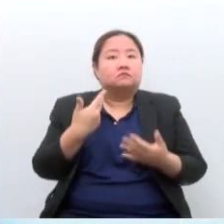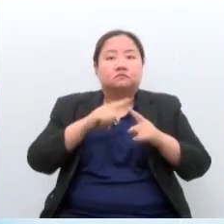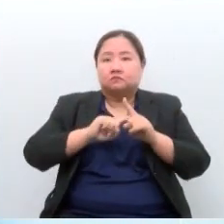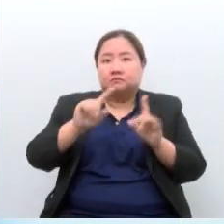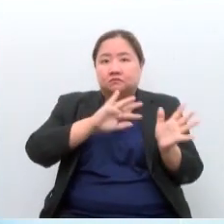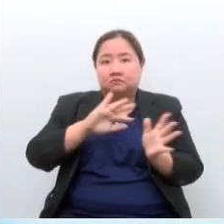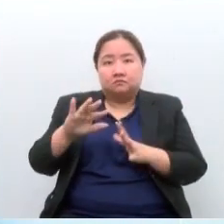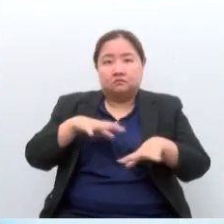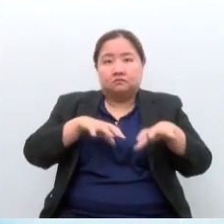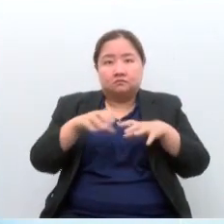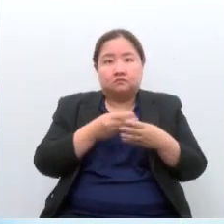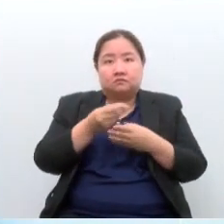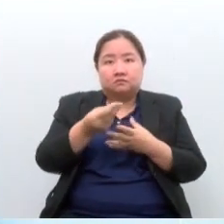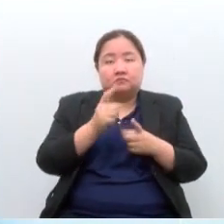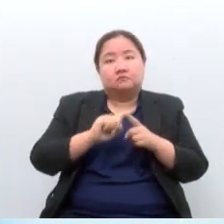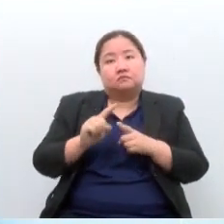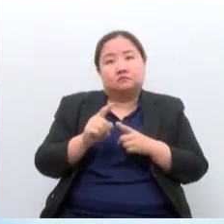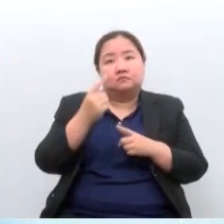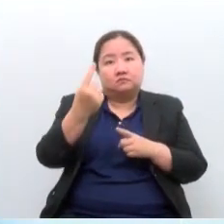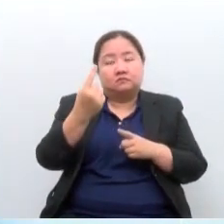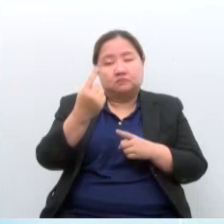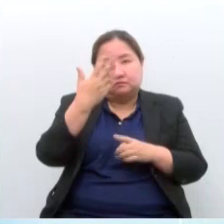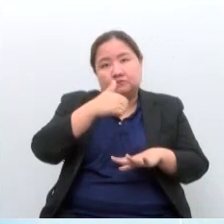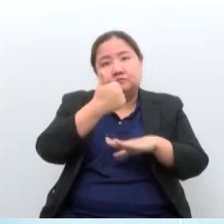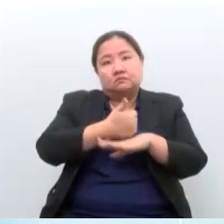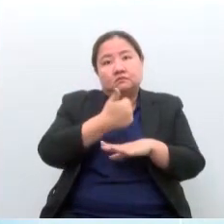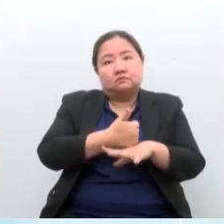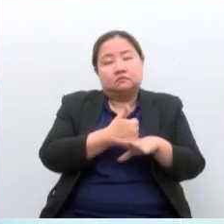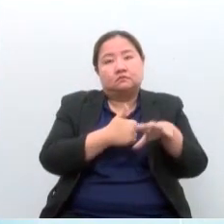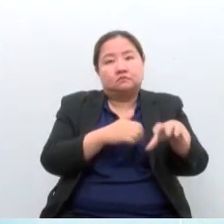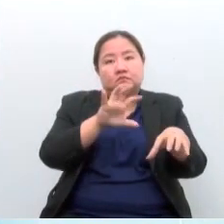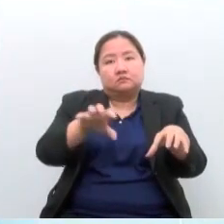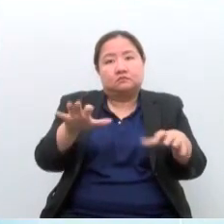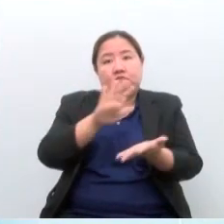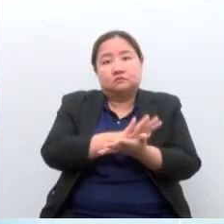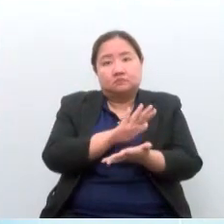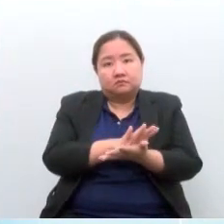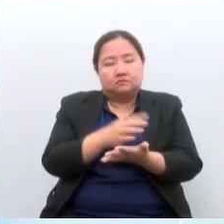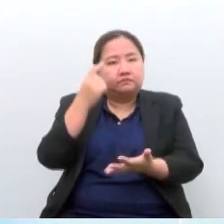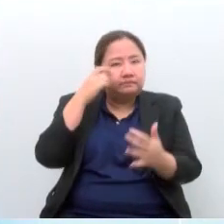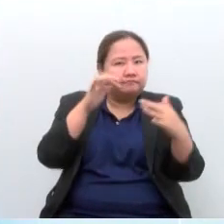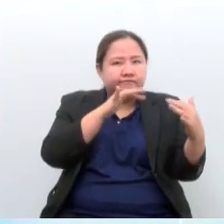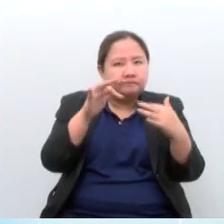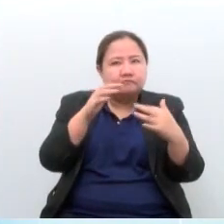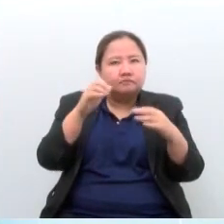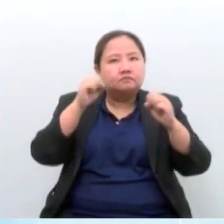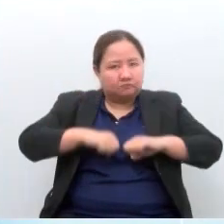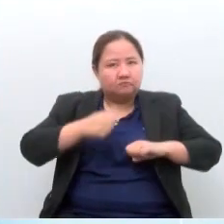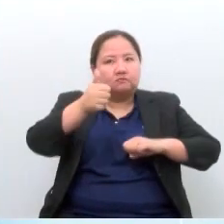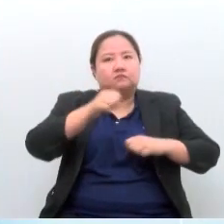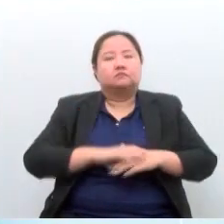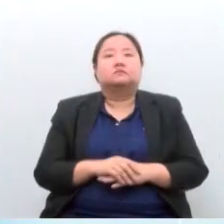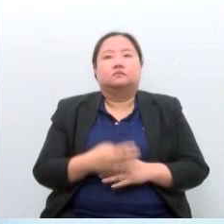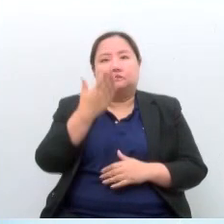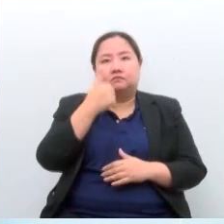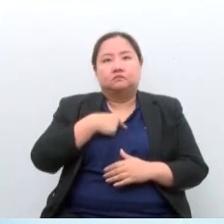ครับซึ่งซึ่งผมมั่นใจว่าพอออกเขตพื้นที่กลับโรงเรียนเนี่ยสามารถสื่อสารกันได้นะครับก็ผมเนี่ย